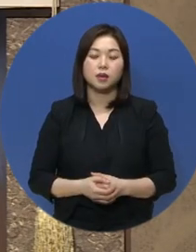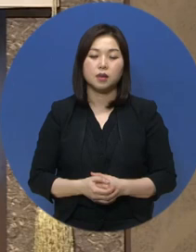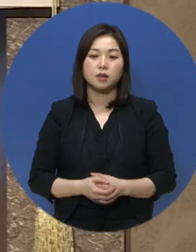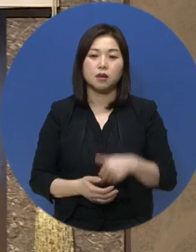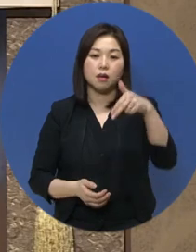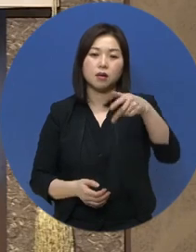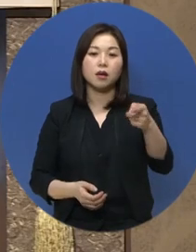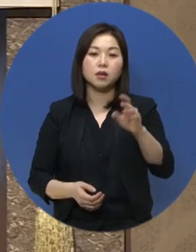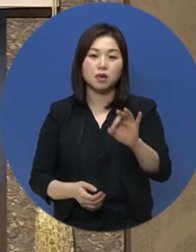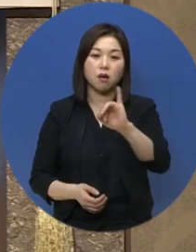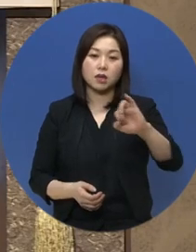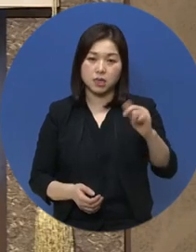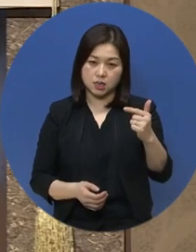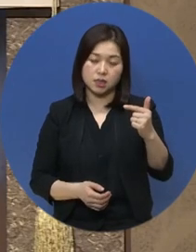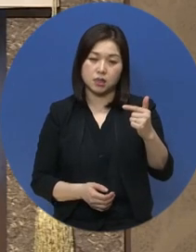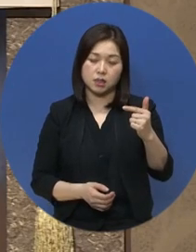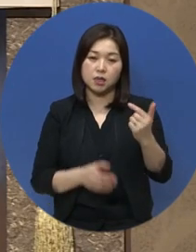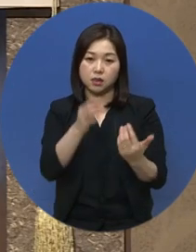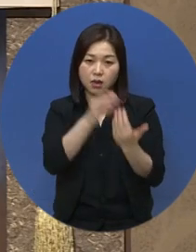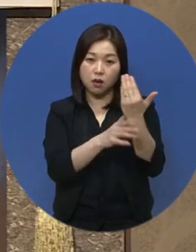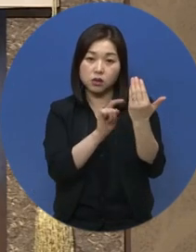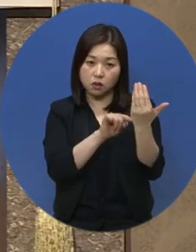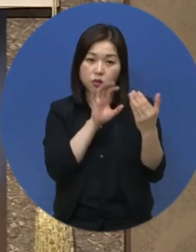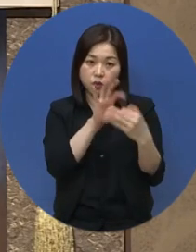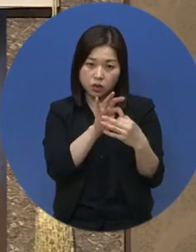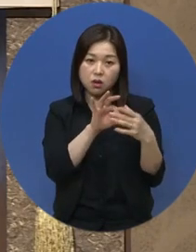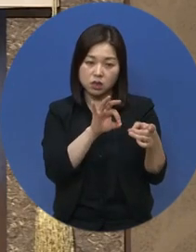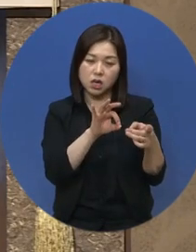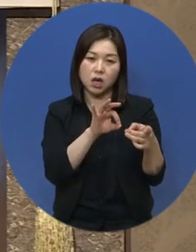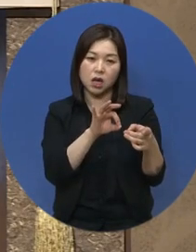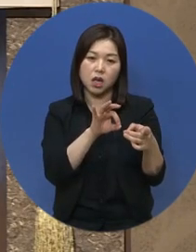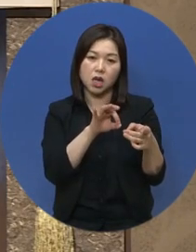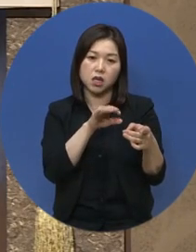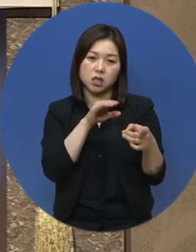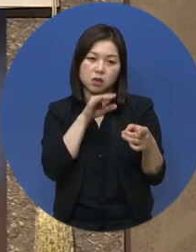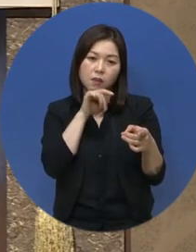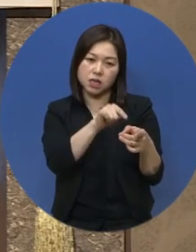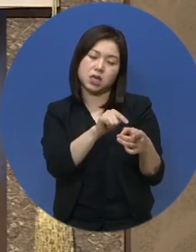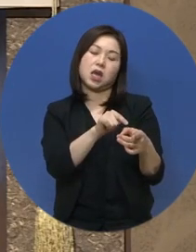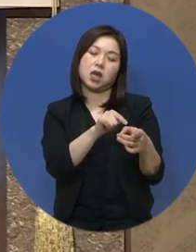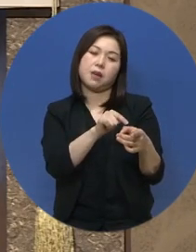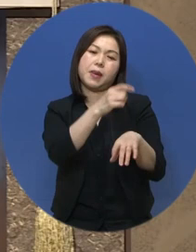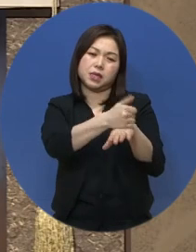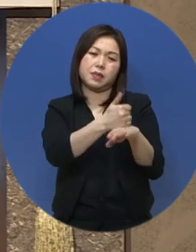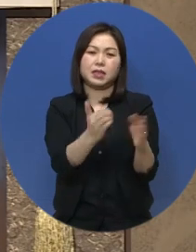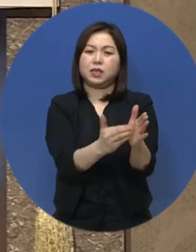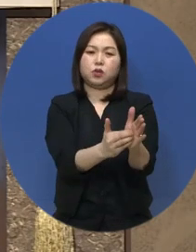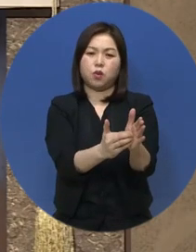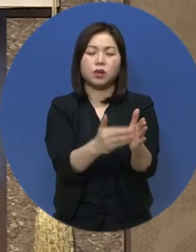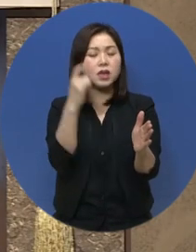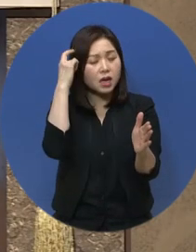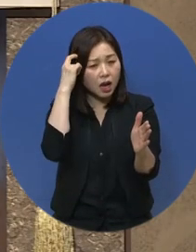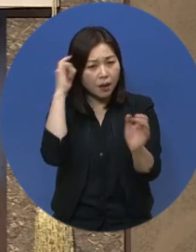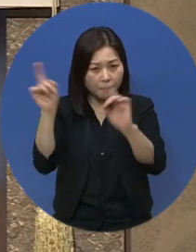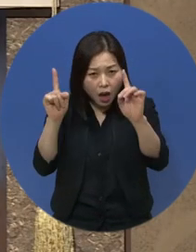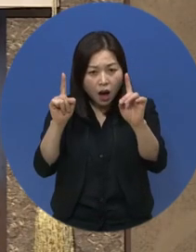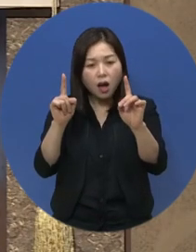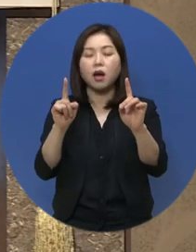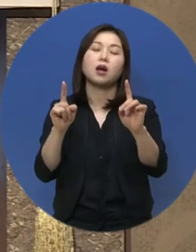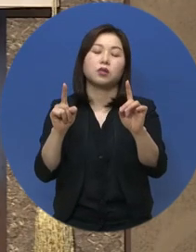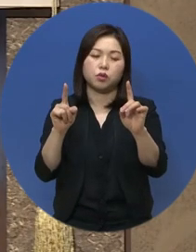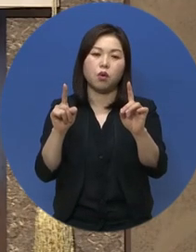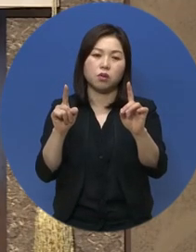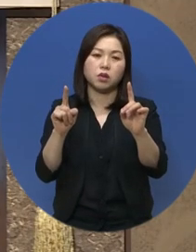사건을 통해서 우리가 이 아이의 마지막일 수도 있다라는 생각을 경각심을 가지고 신고를 해야 되고요. 지금 좀